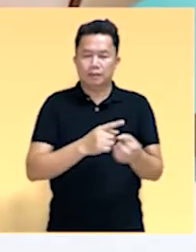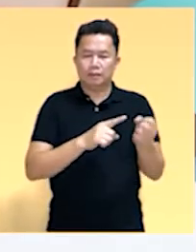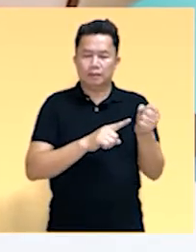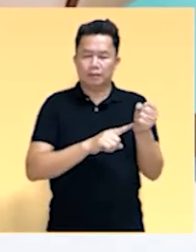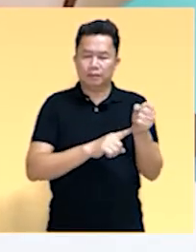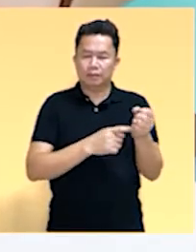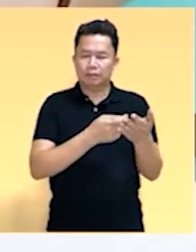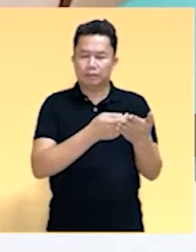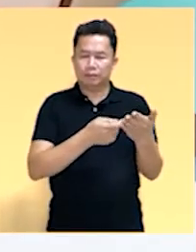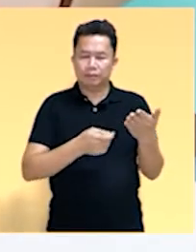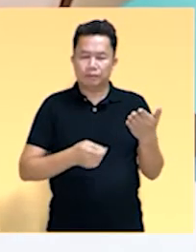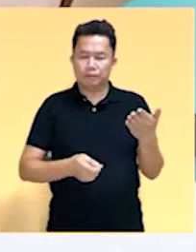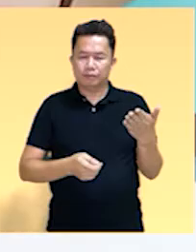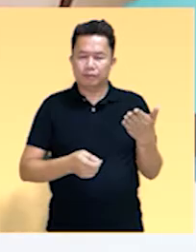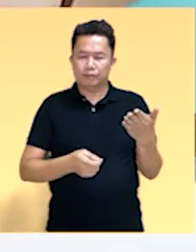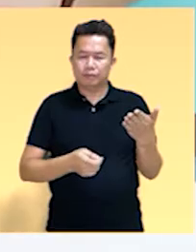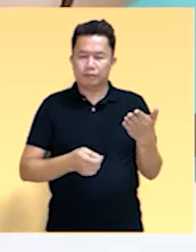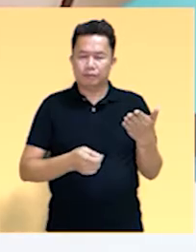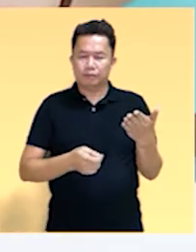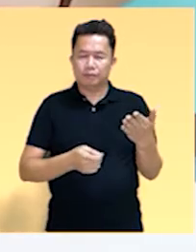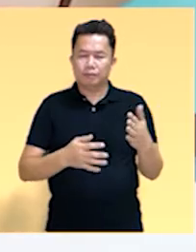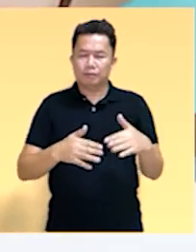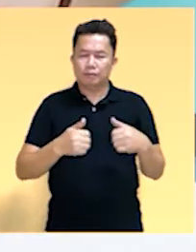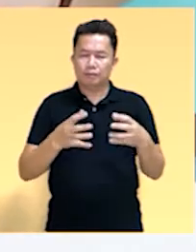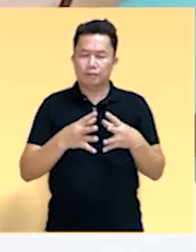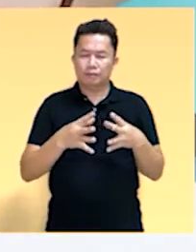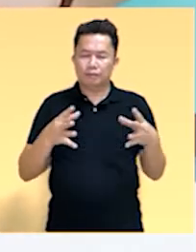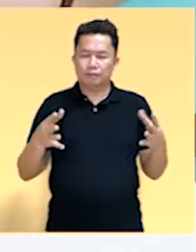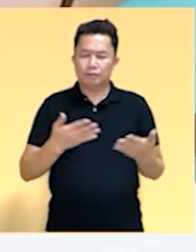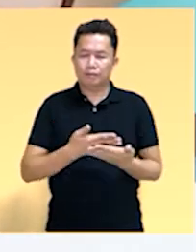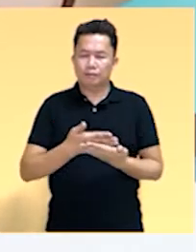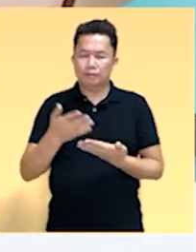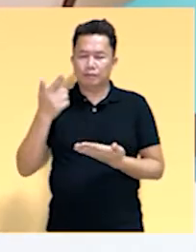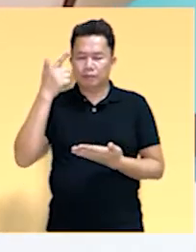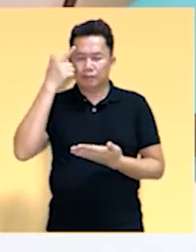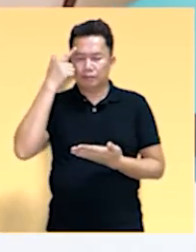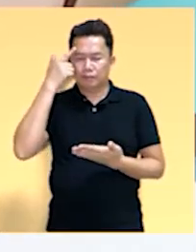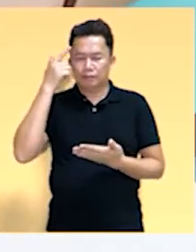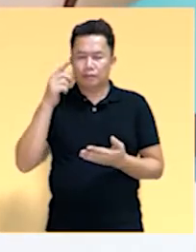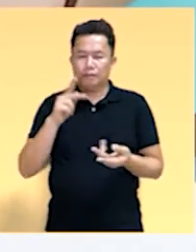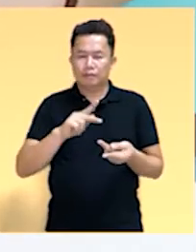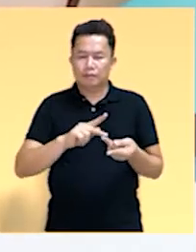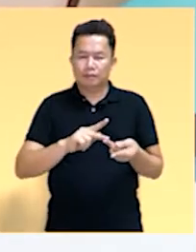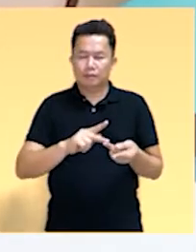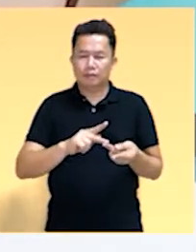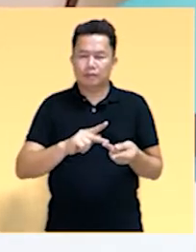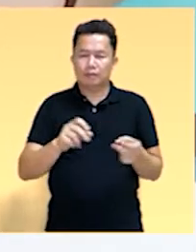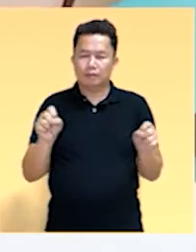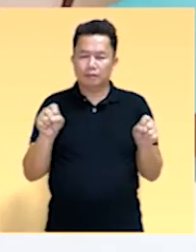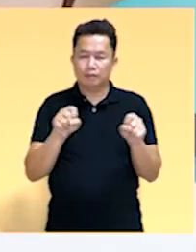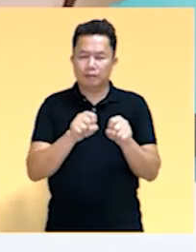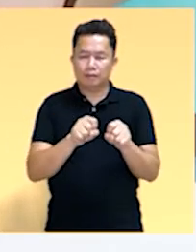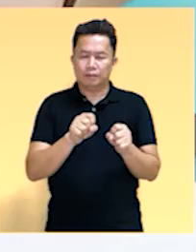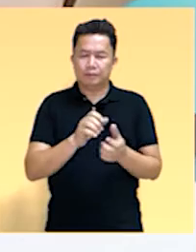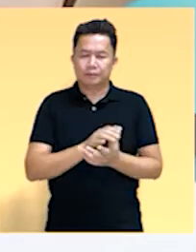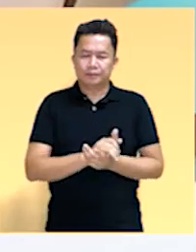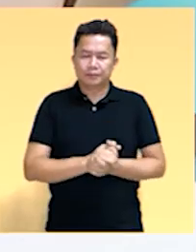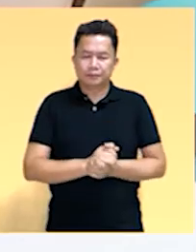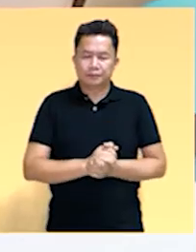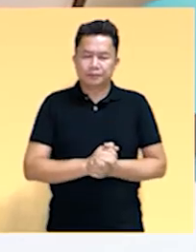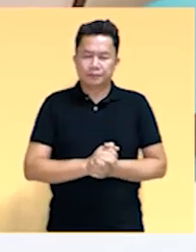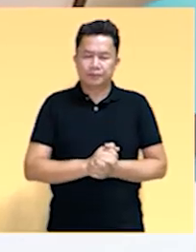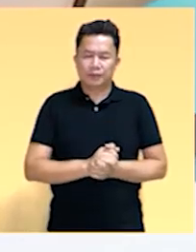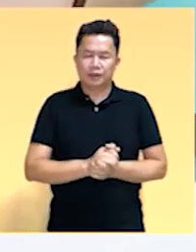1,725 pesos sa orihinal na presyo nito, magkanong nabili ni Grace ang pares ng sapatos?